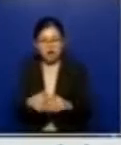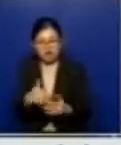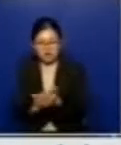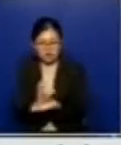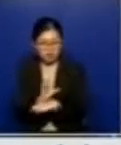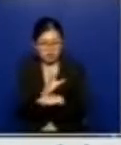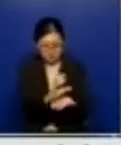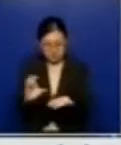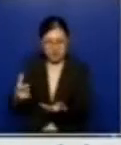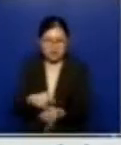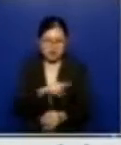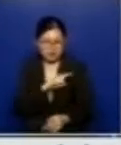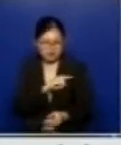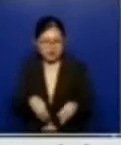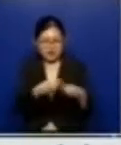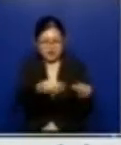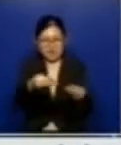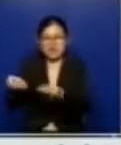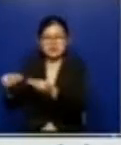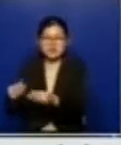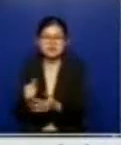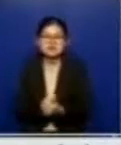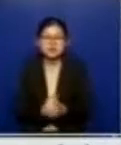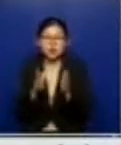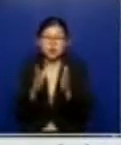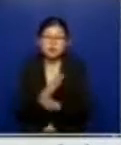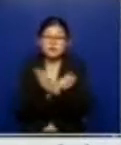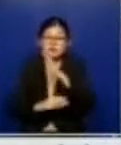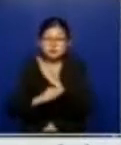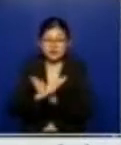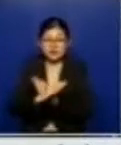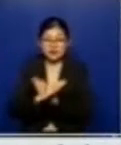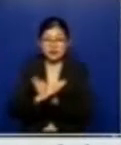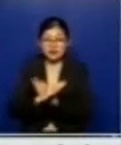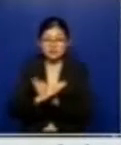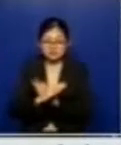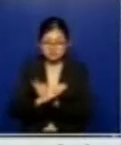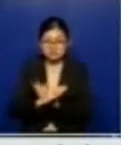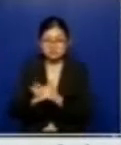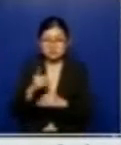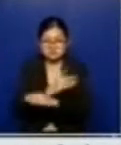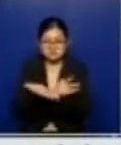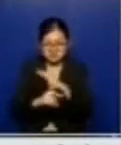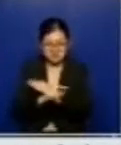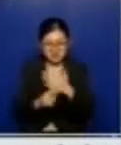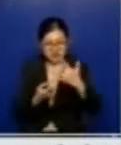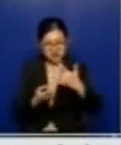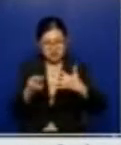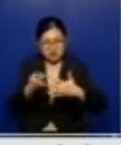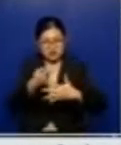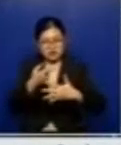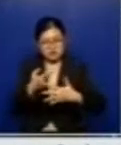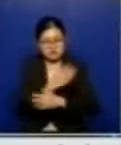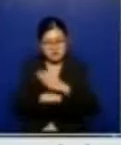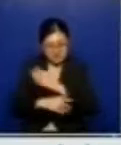ากขึ้นนะครับคนพิการเนี่ยนะครับมันพิการในหลายระดับพิการอวัยว